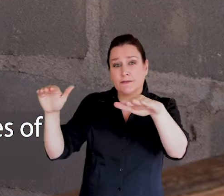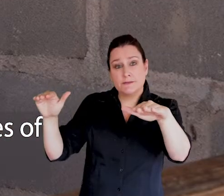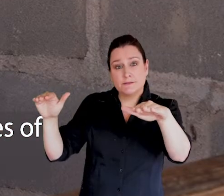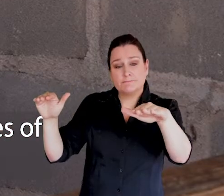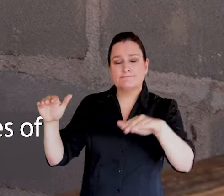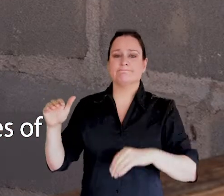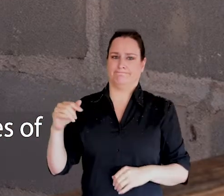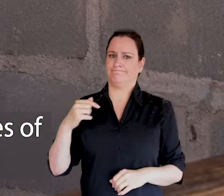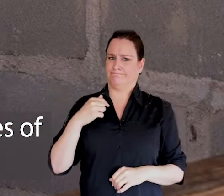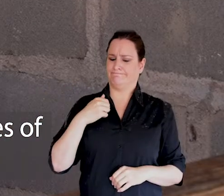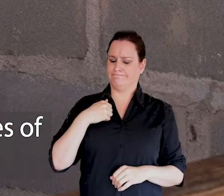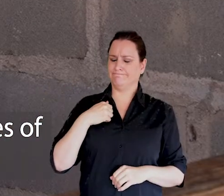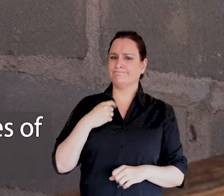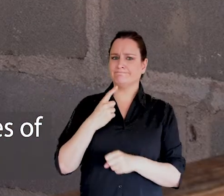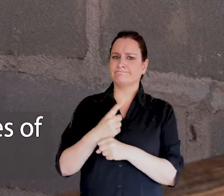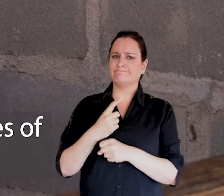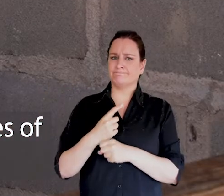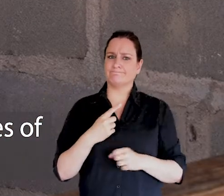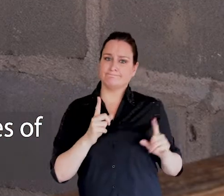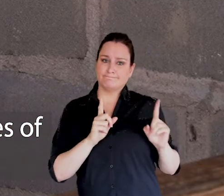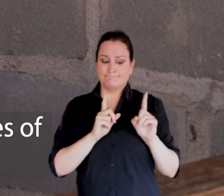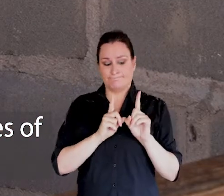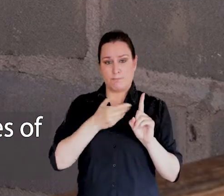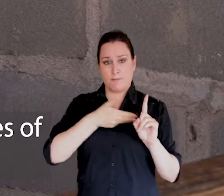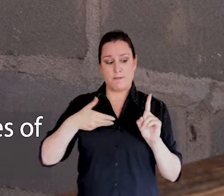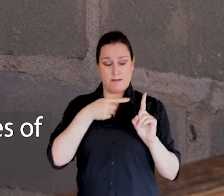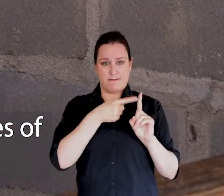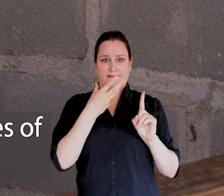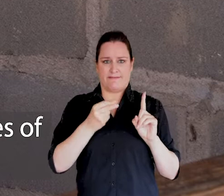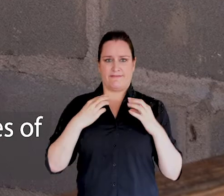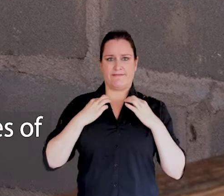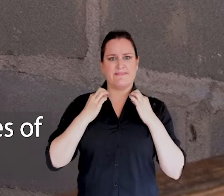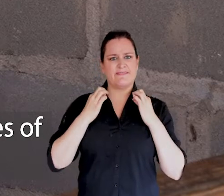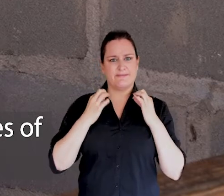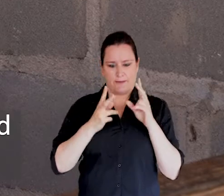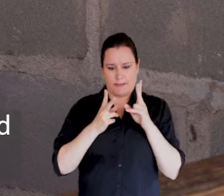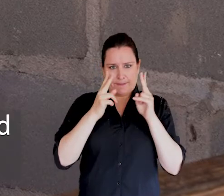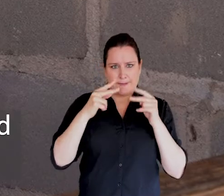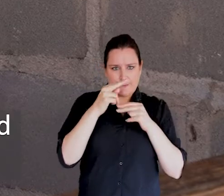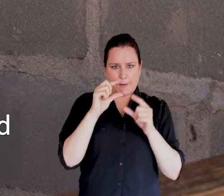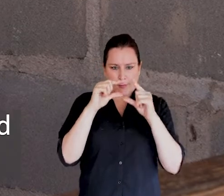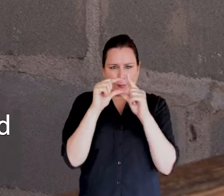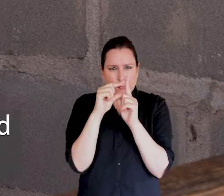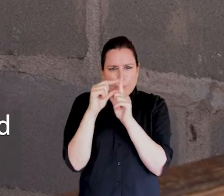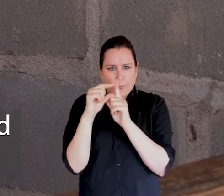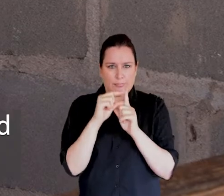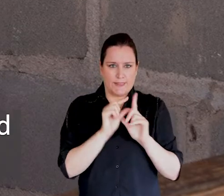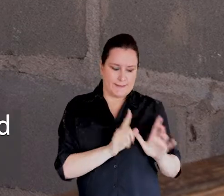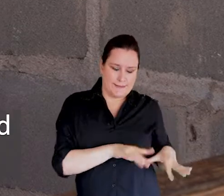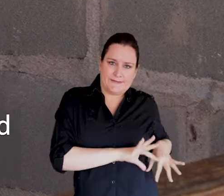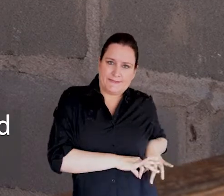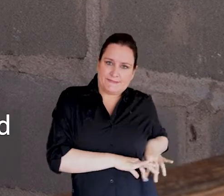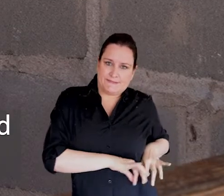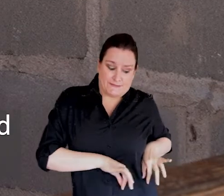lapjes, klein stukjes lapjes gevat. Zulke lange stukjes. En dan hier vastgemaakt. Ik heb